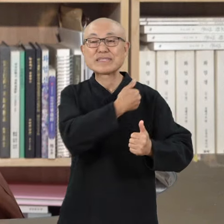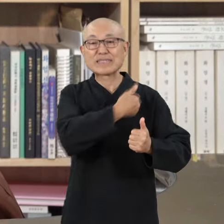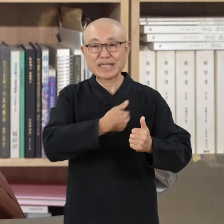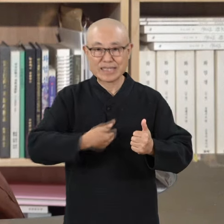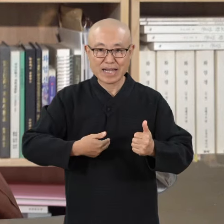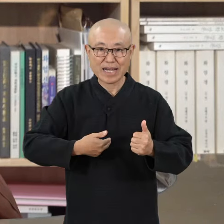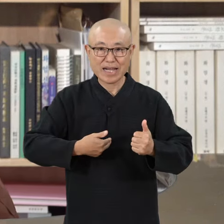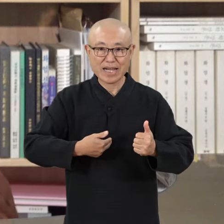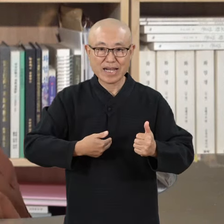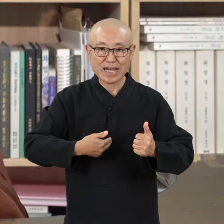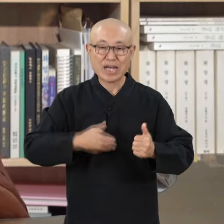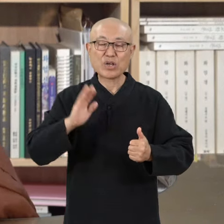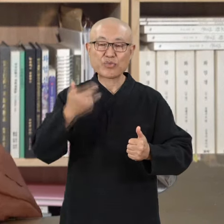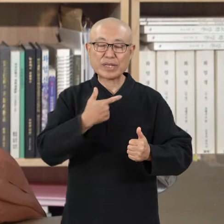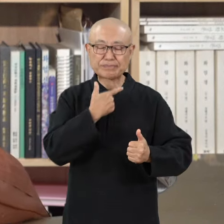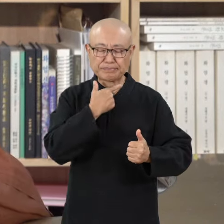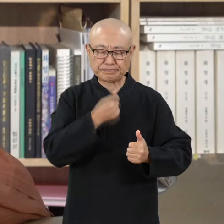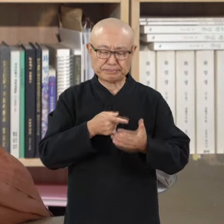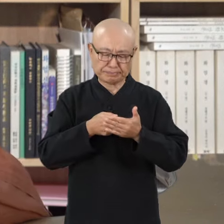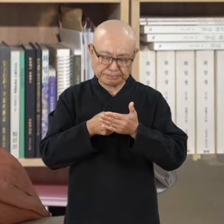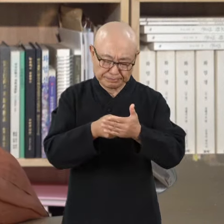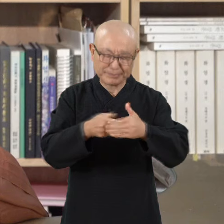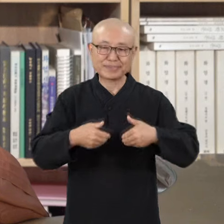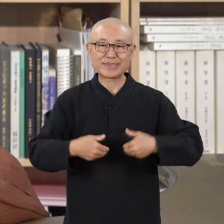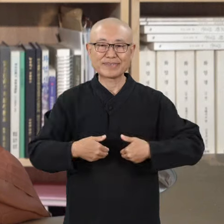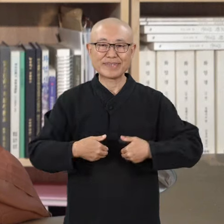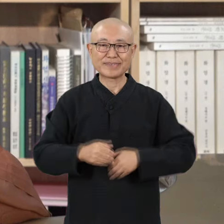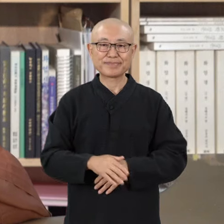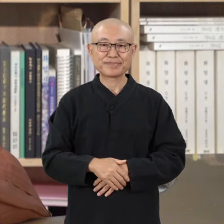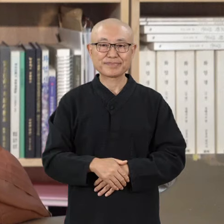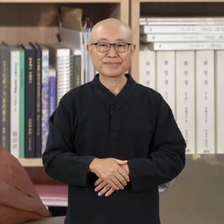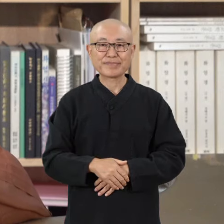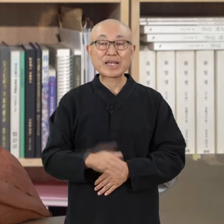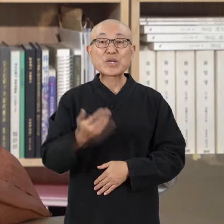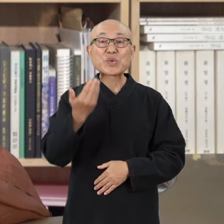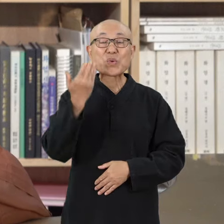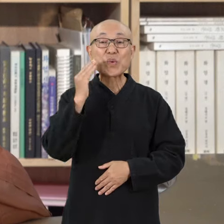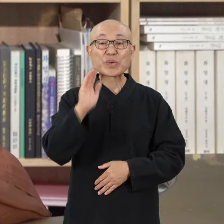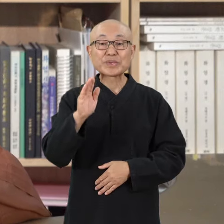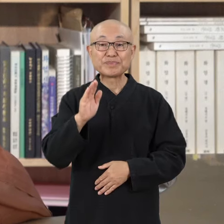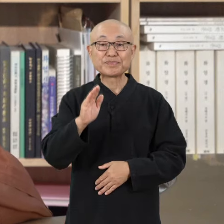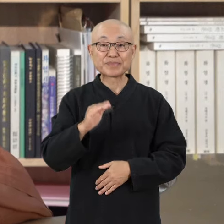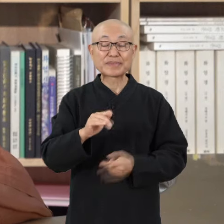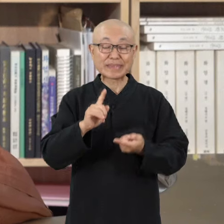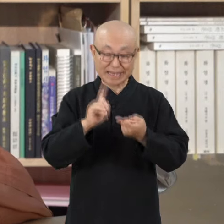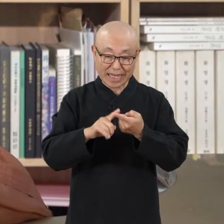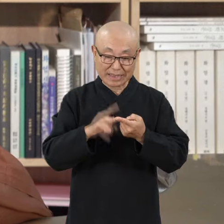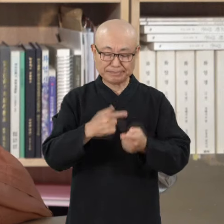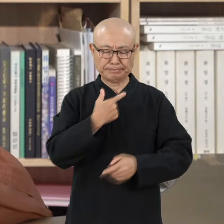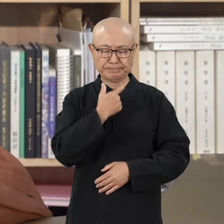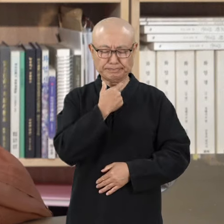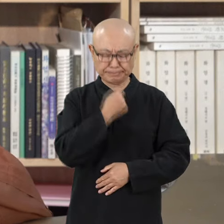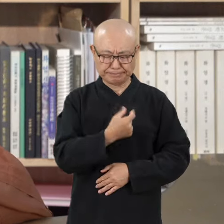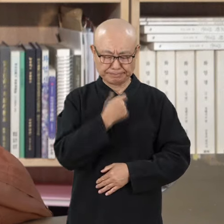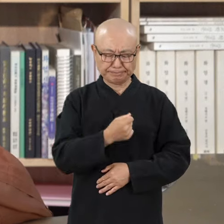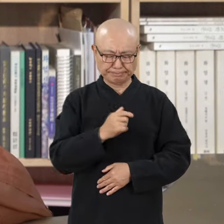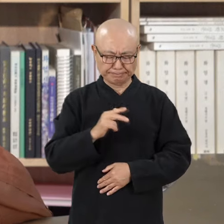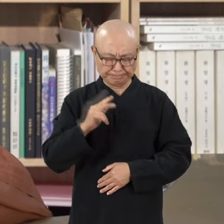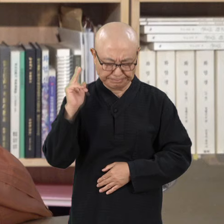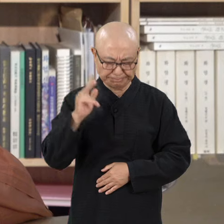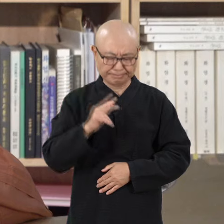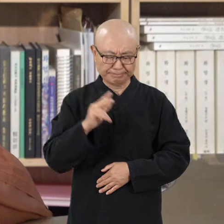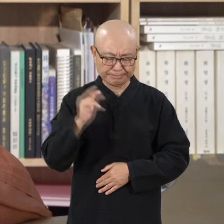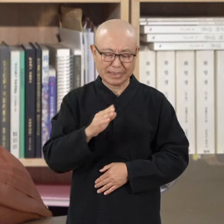되겠다. 그래서 저는 세상스럽게 요즘 더 발언하고 부처님의 말씀이 참 진리다.